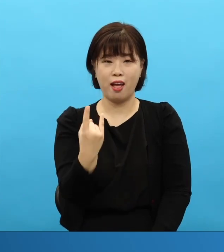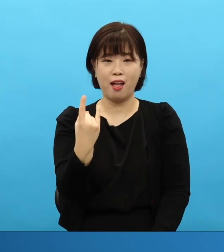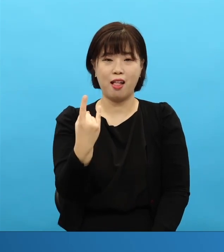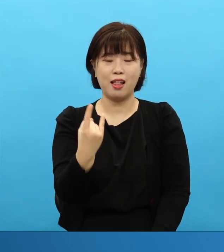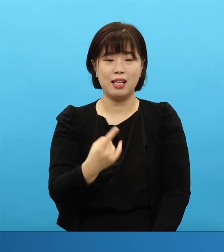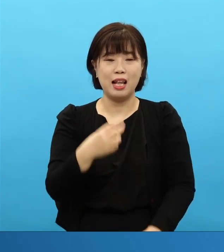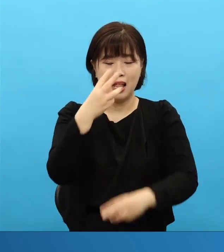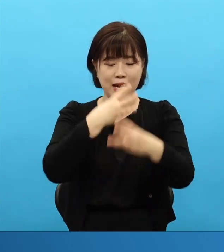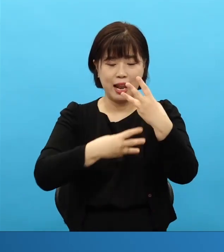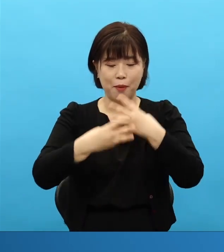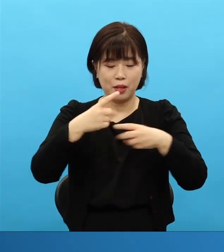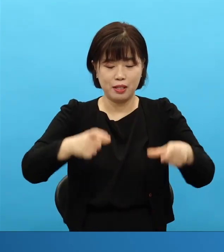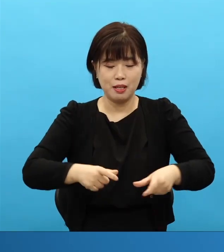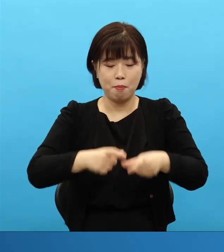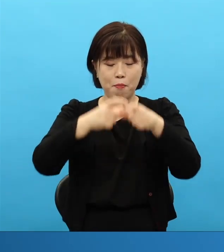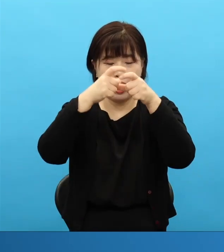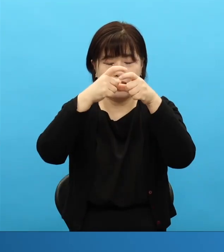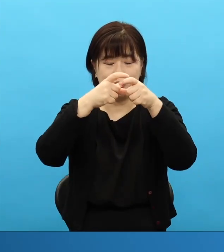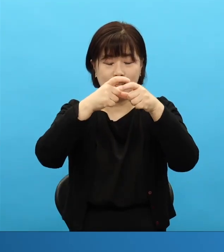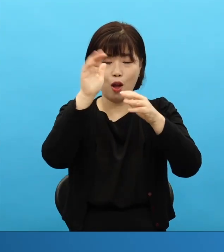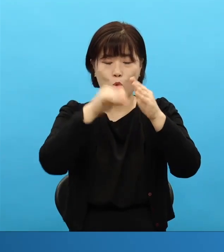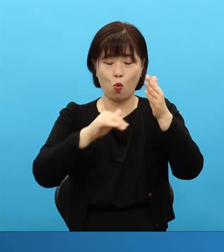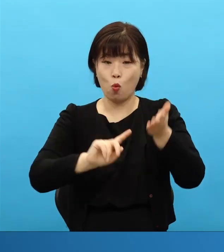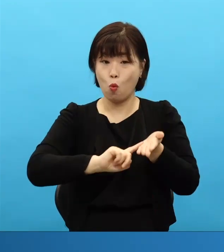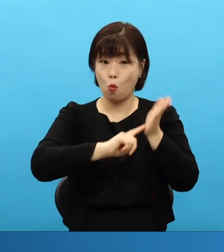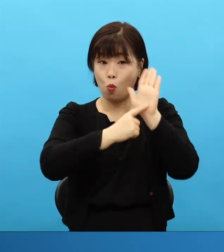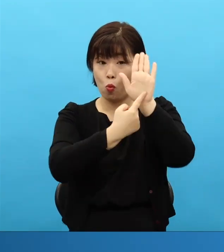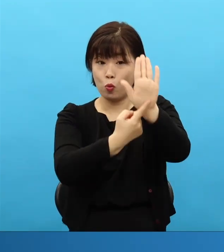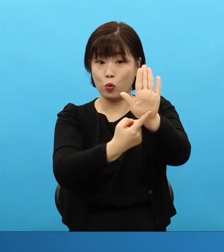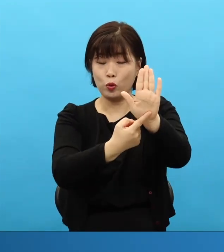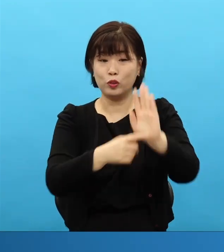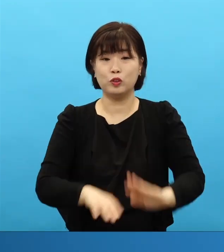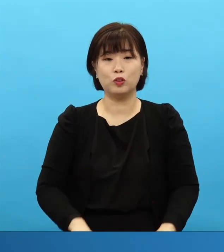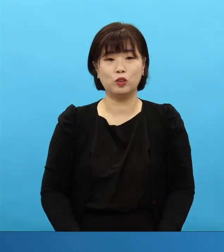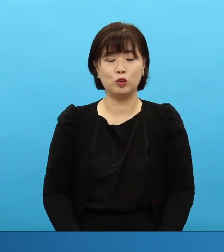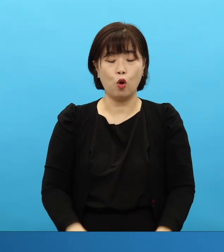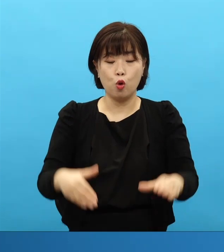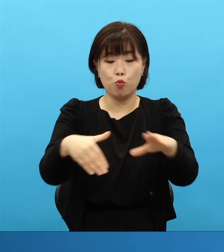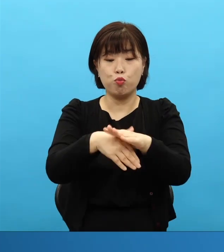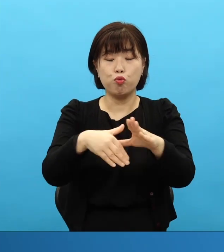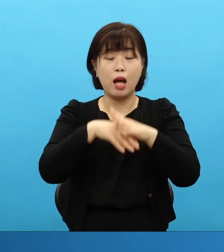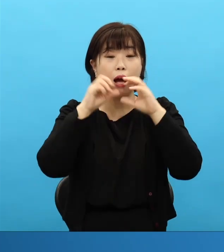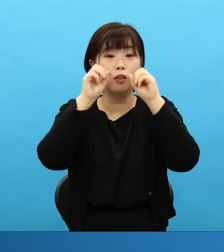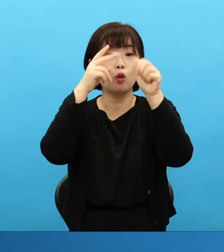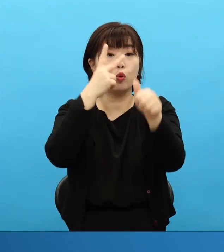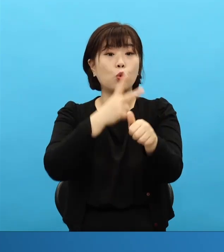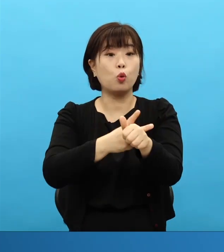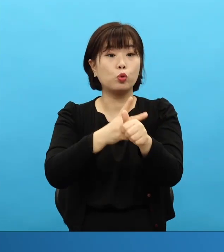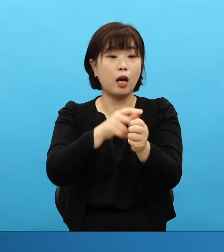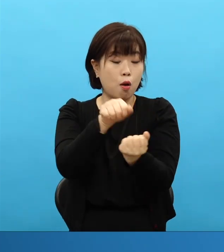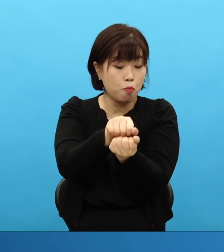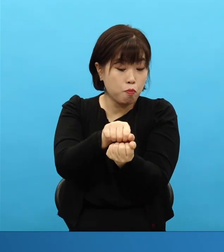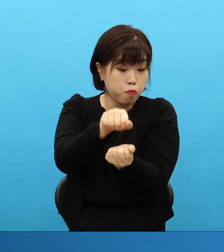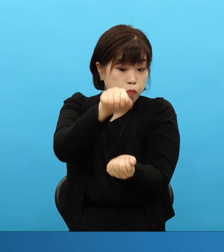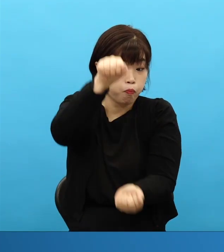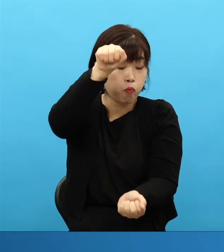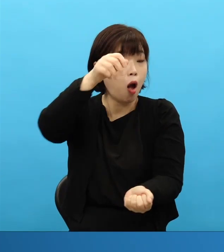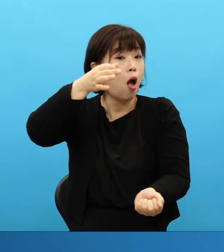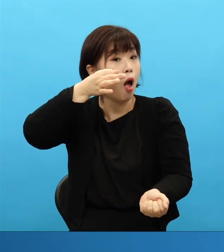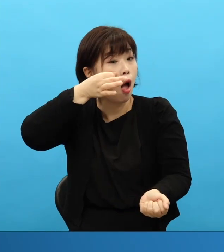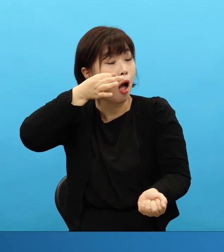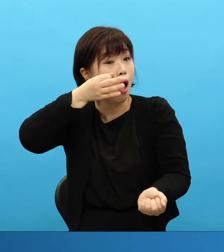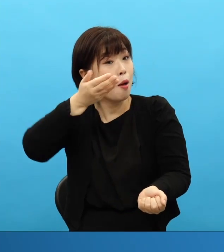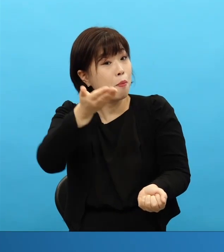제11회 렘넌트 망대가 공개됩니다. 음악으로 237을 복음문화로 주도할 문화선교사. 자, 이 사진을 보시면 누가 나올지 조금 추론하실